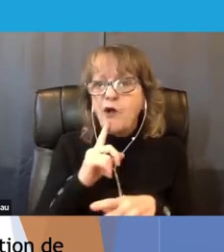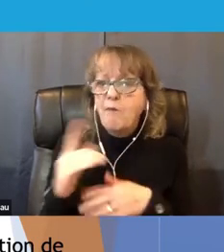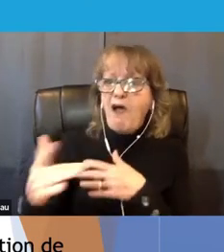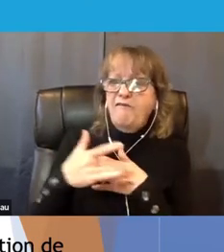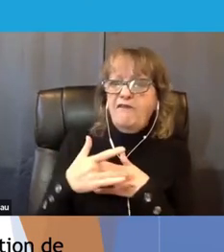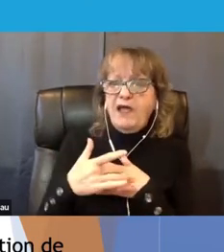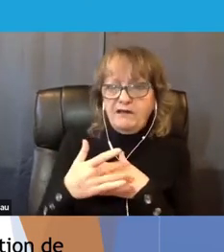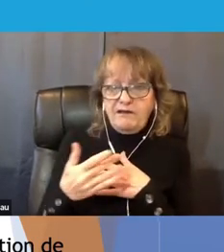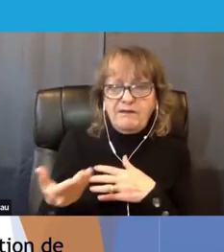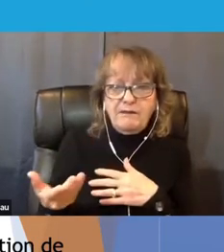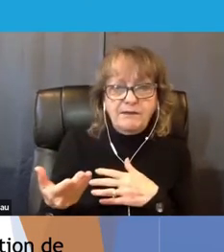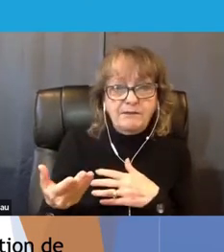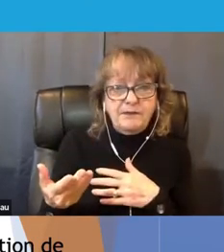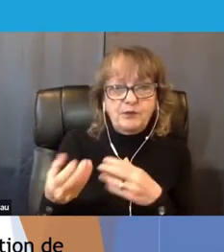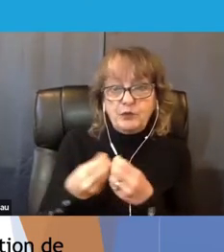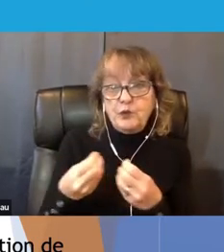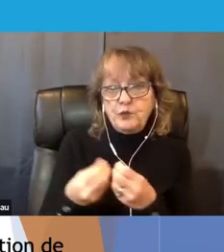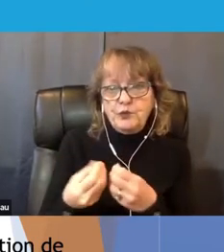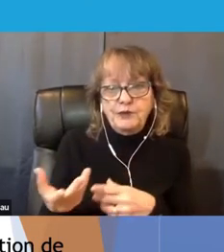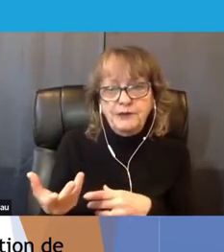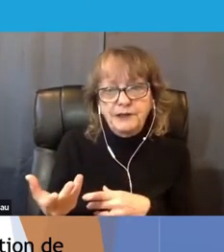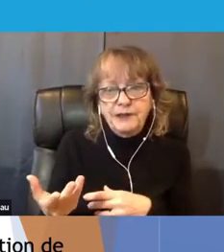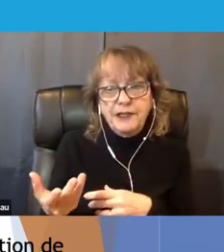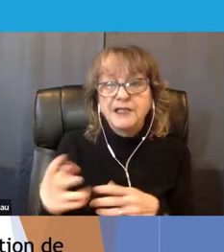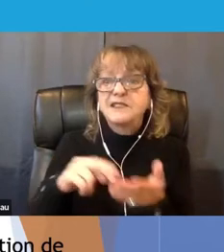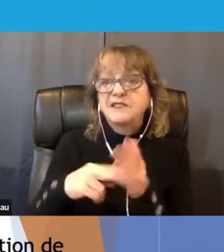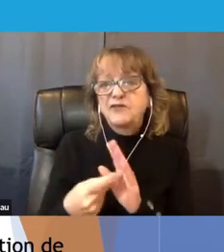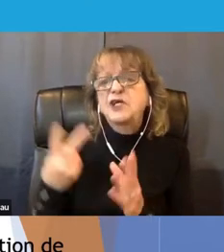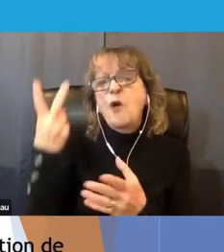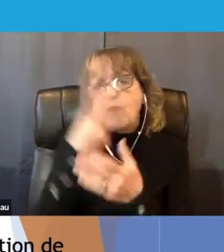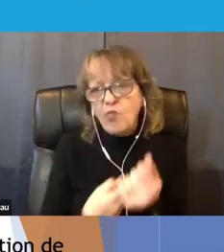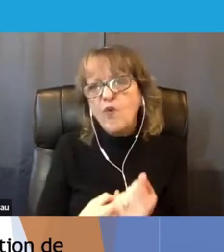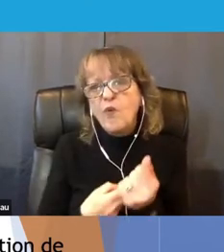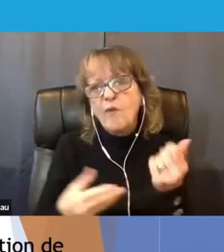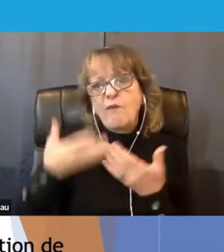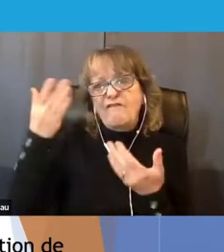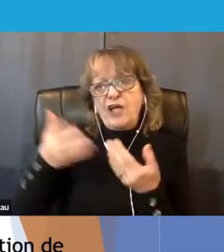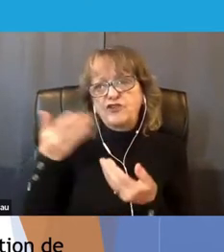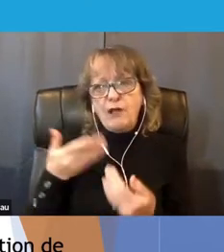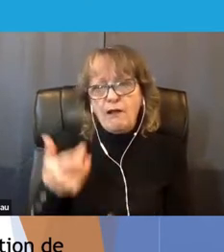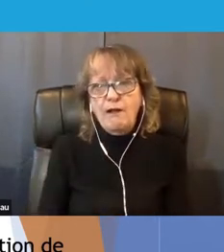avec leur agresseur. C'est donc une double vulnérabilité.